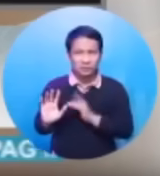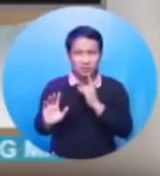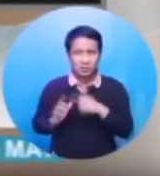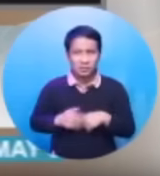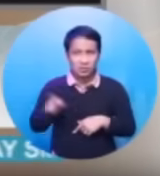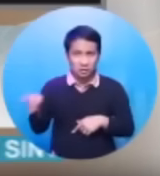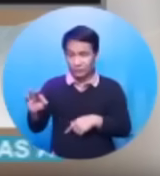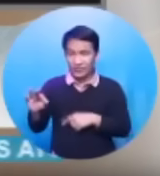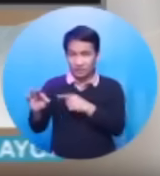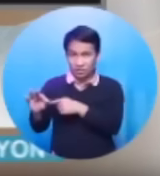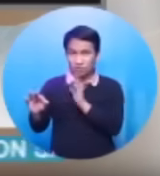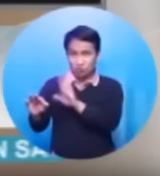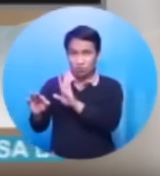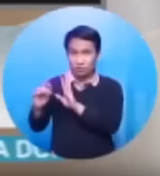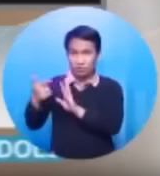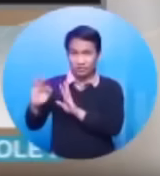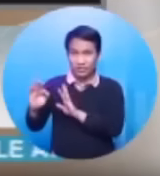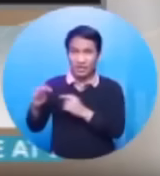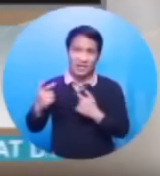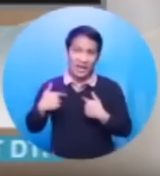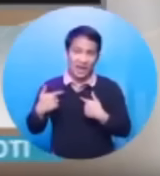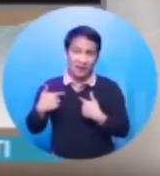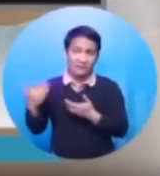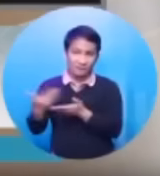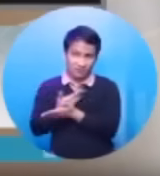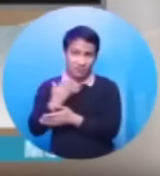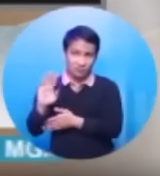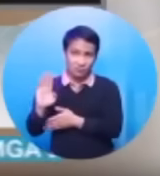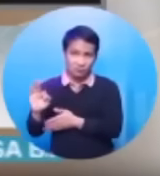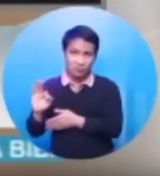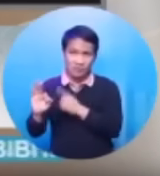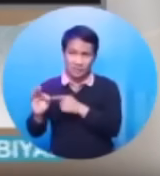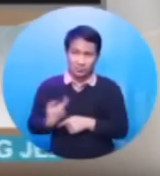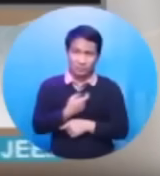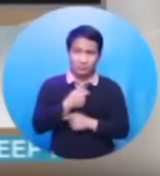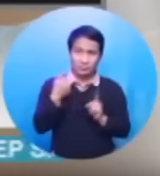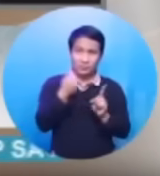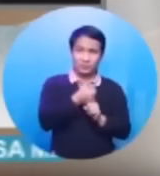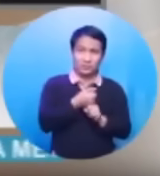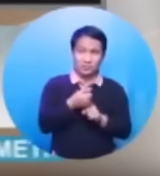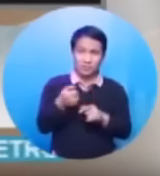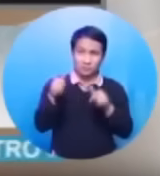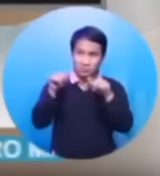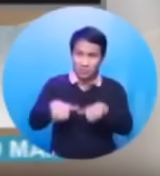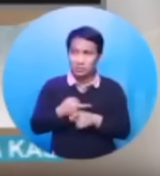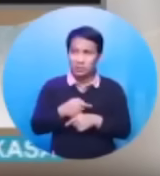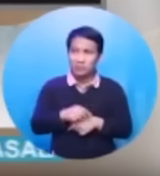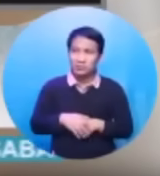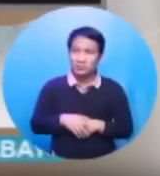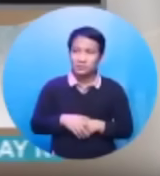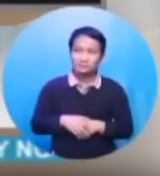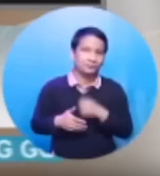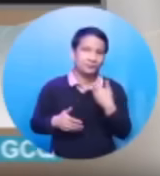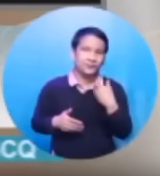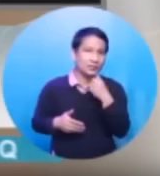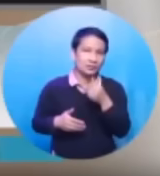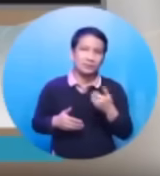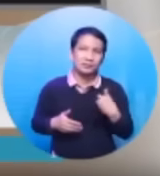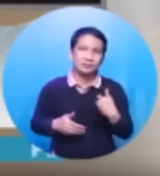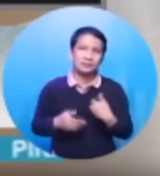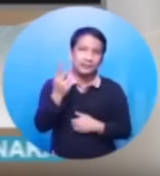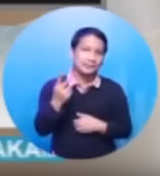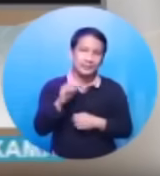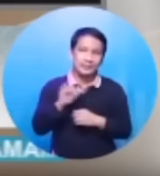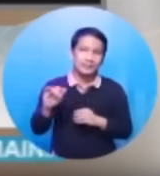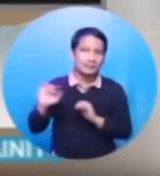Meron na siyang bago at sinaktan ka pa na yung kanyang boyfriend and yet, dyan kayo magkasama-sama tatlo? Hindi po. Kami lang po